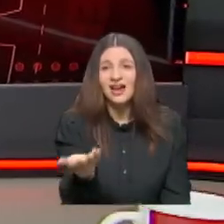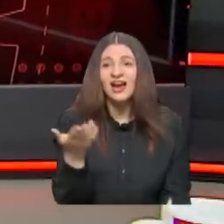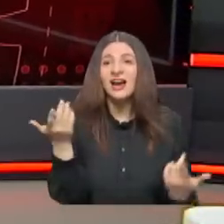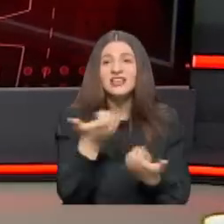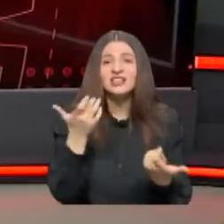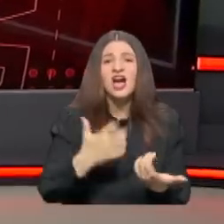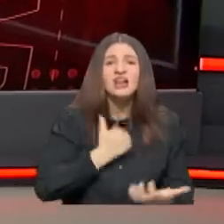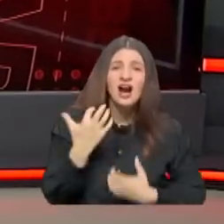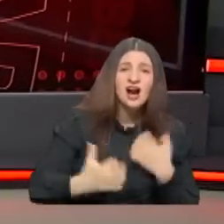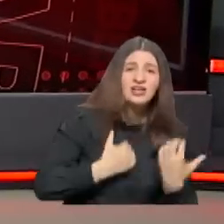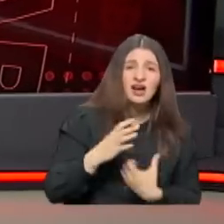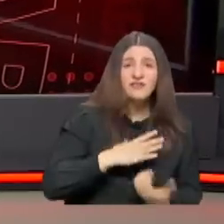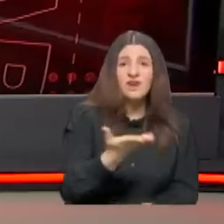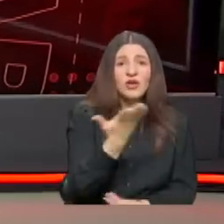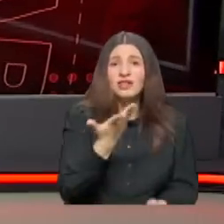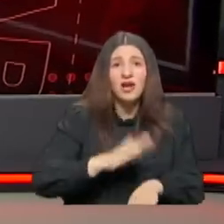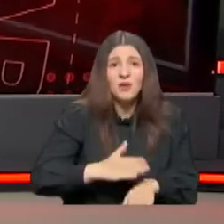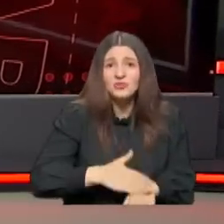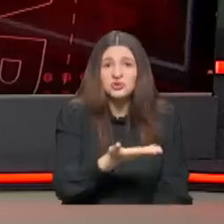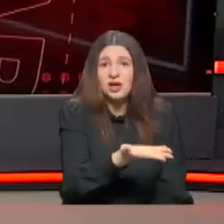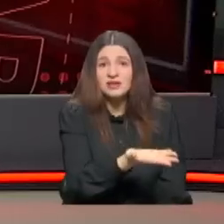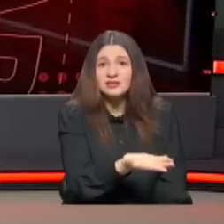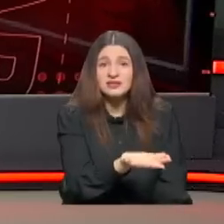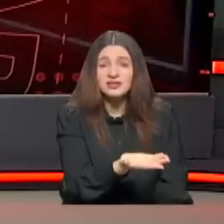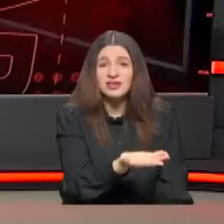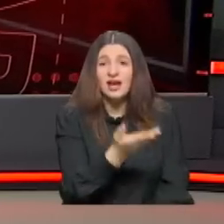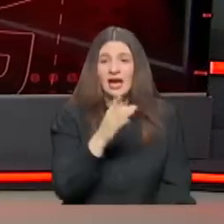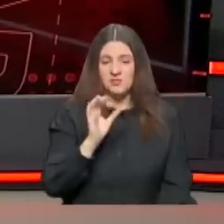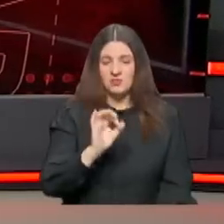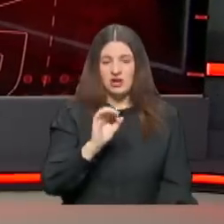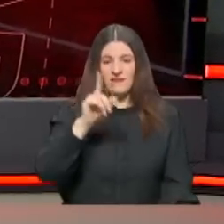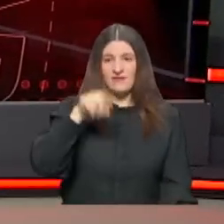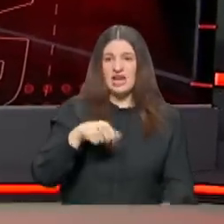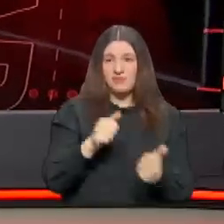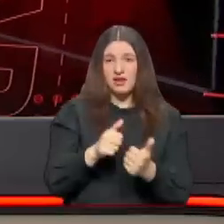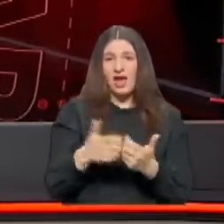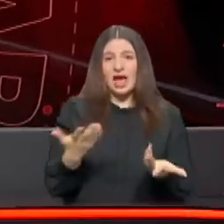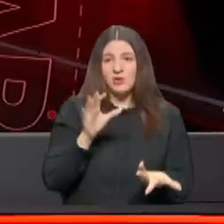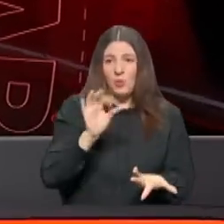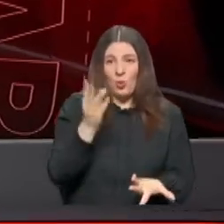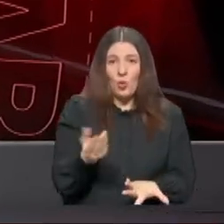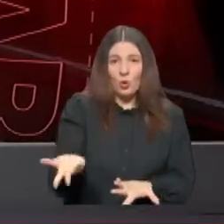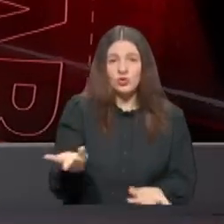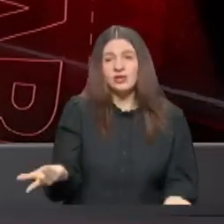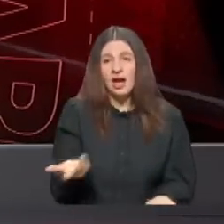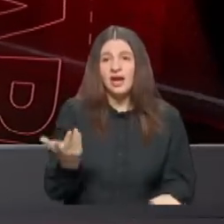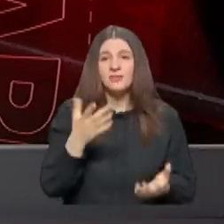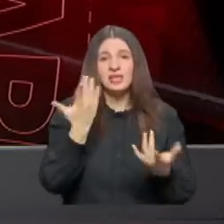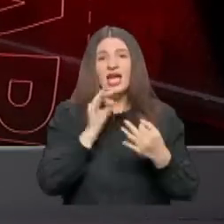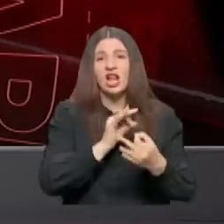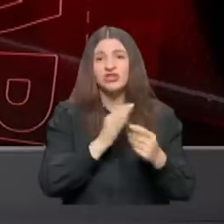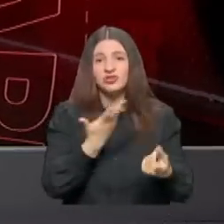neredeyse can çekişiyor peki. Onu ne yapacağız? Böyle vergilerle elbette böyle olur. Mesela işte